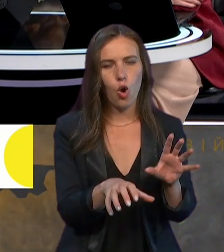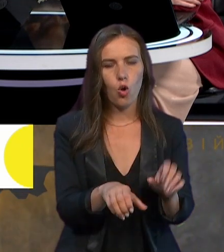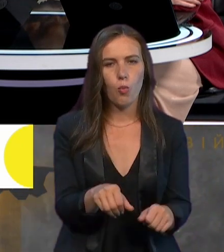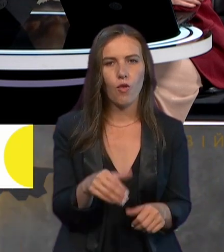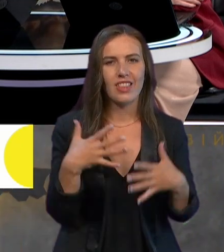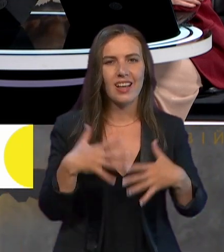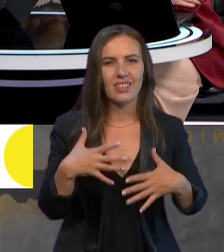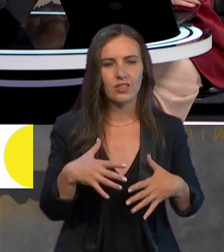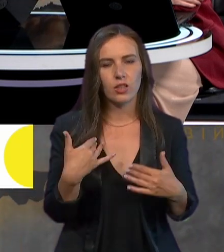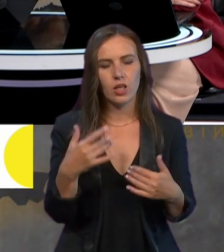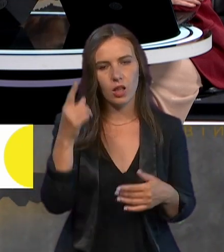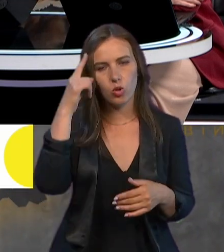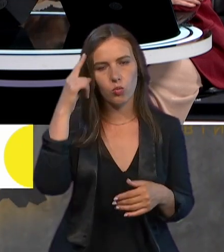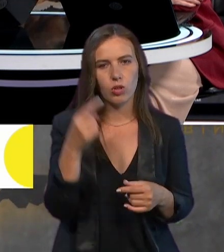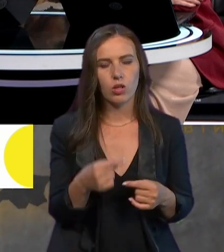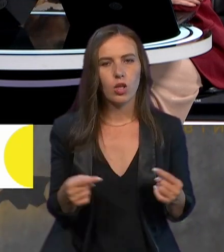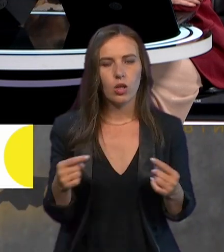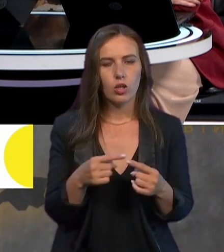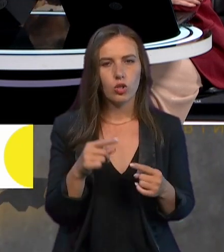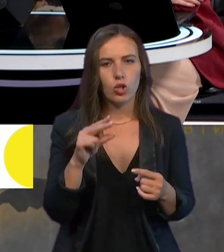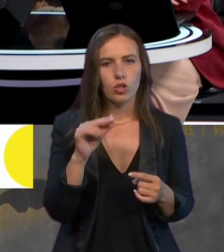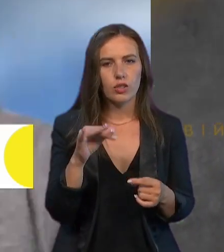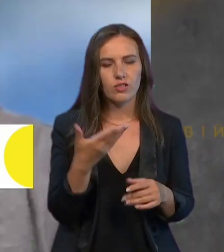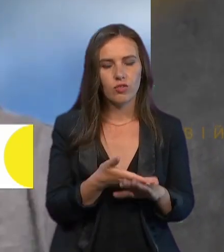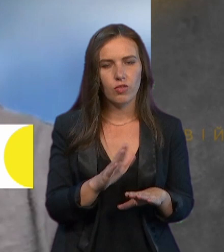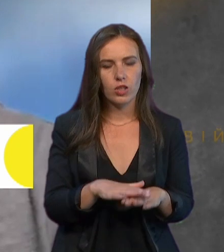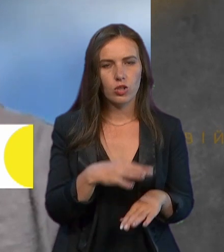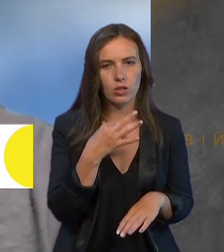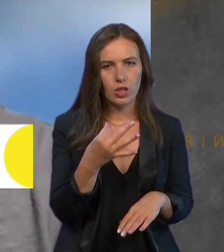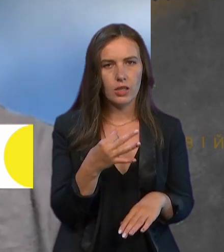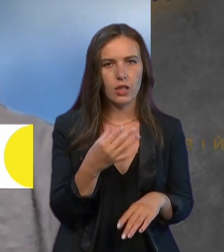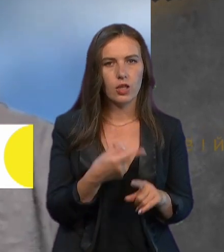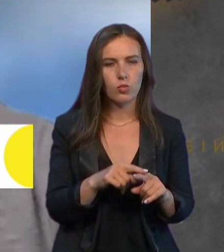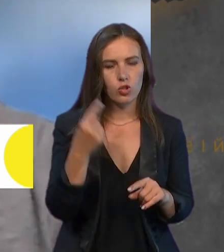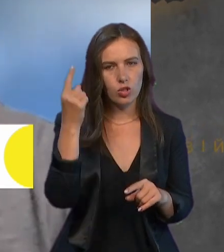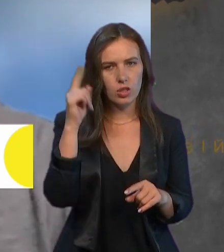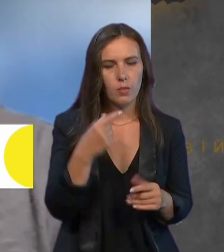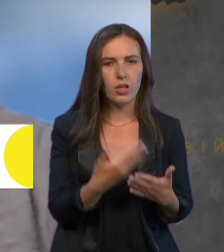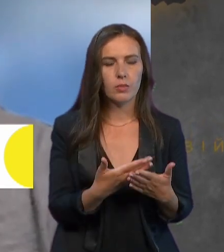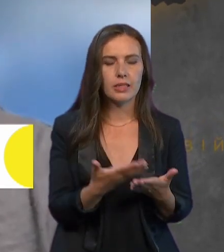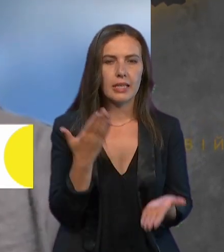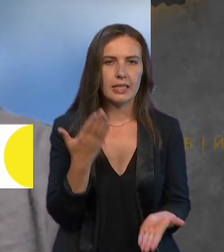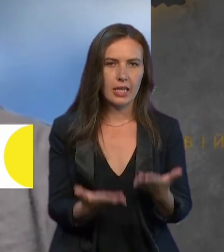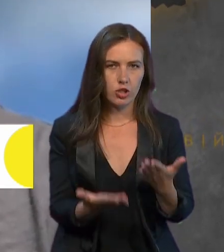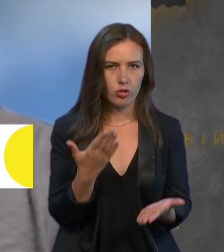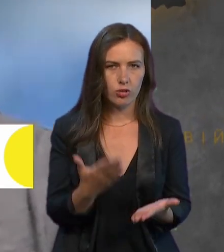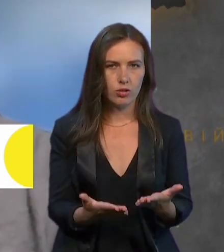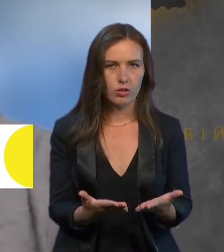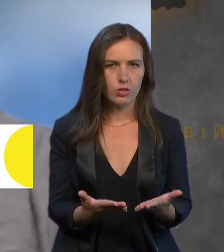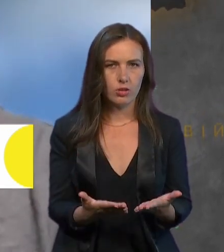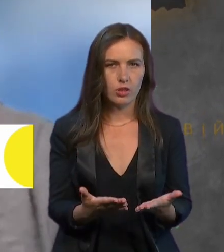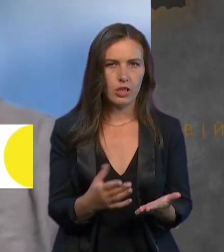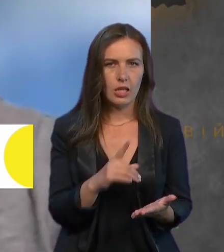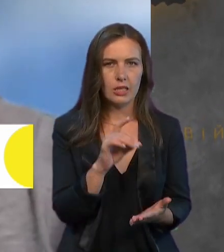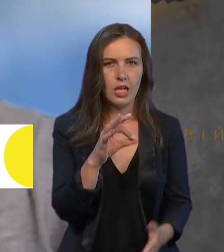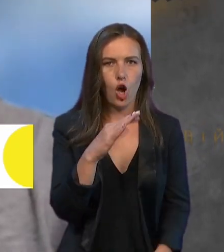Я думаю, що точну цифру зараз важко буде назвати, тому що ми знаємо, що, наприклад, якщо за